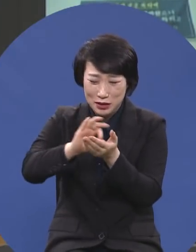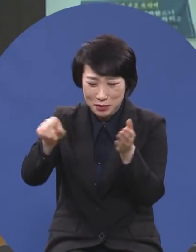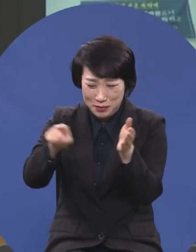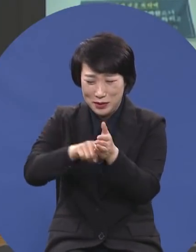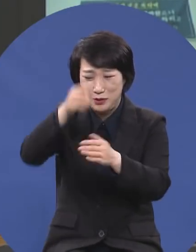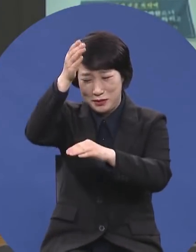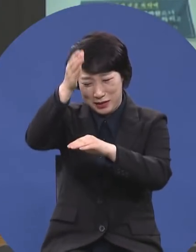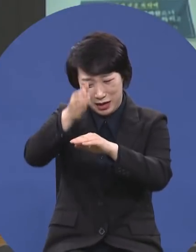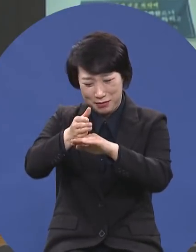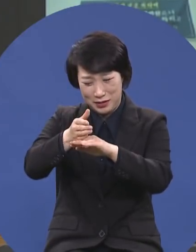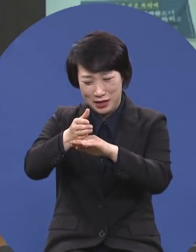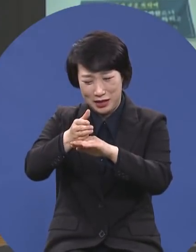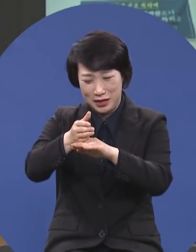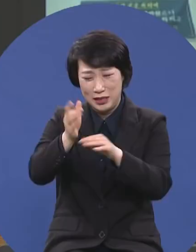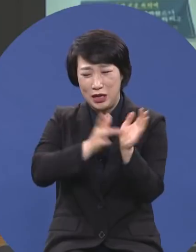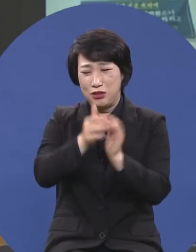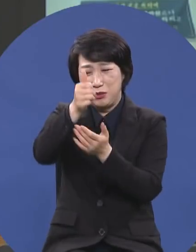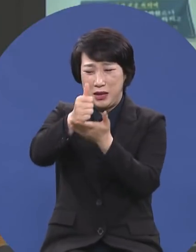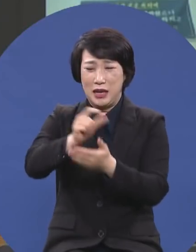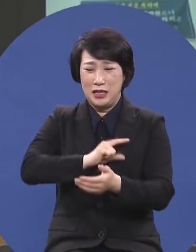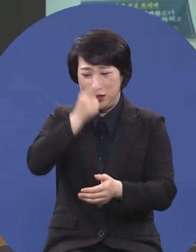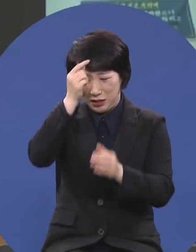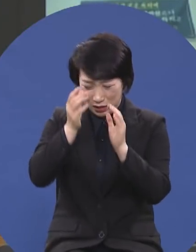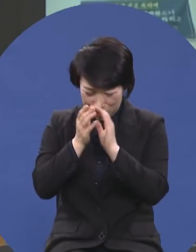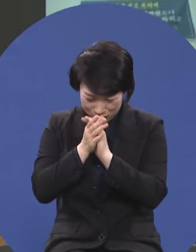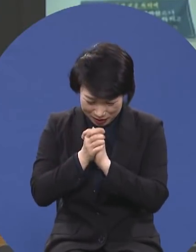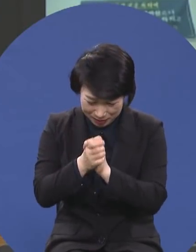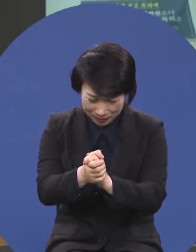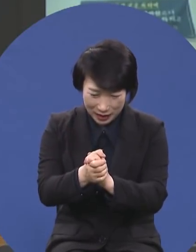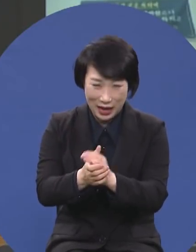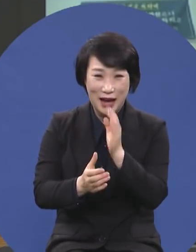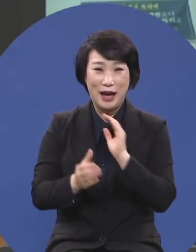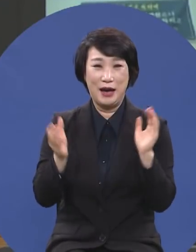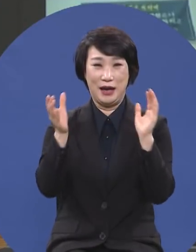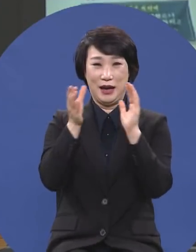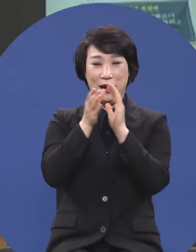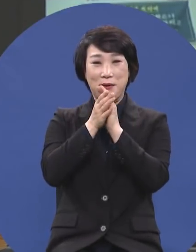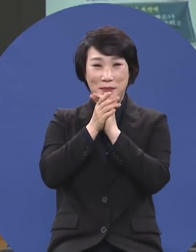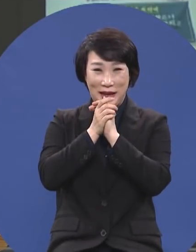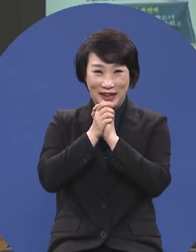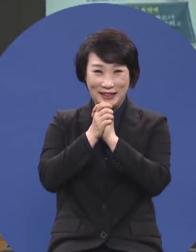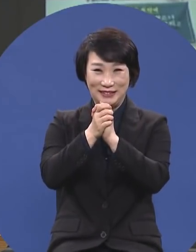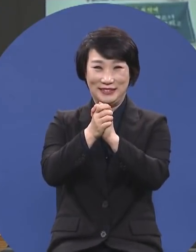써주셨음을 감사드리며 예수님 이름으로 기도드리옵나이다.